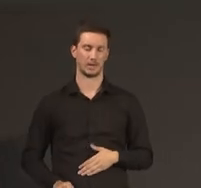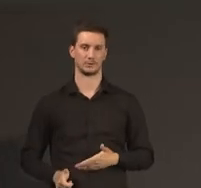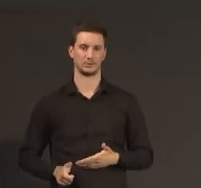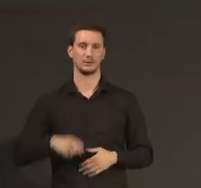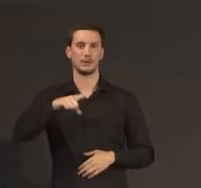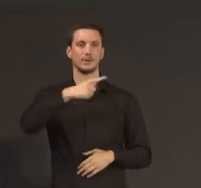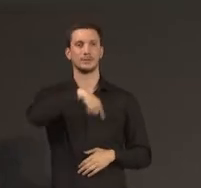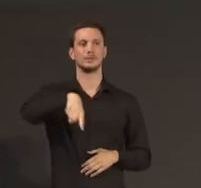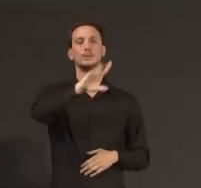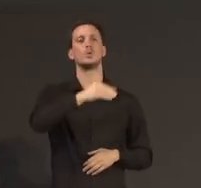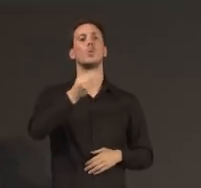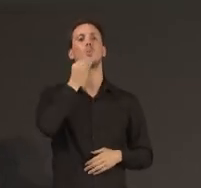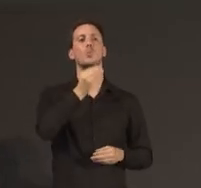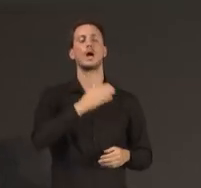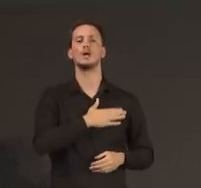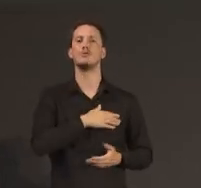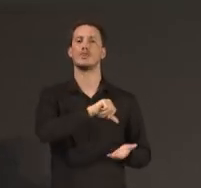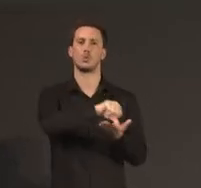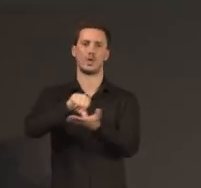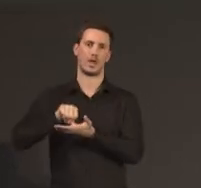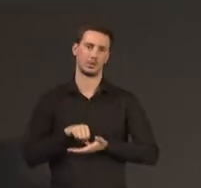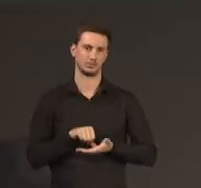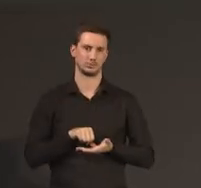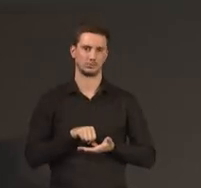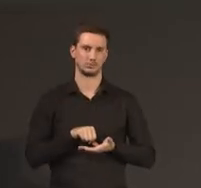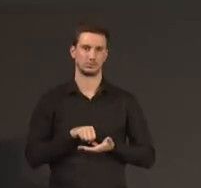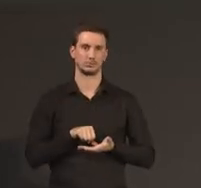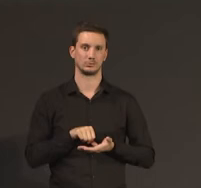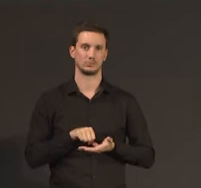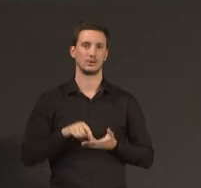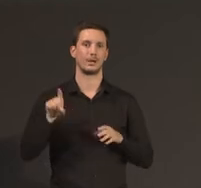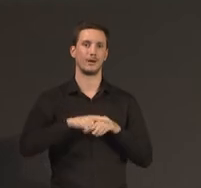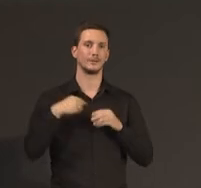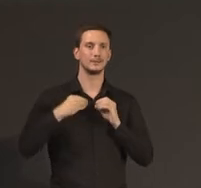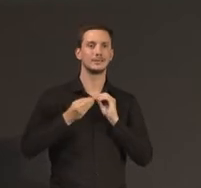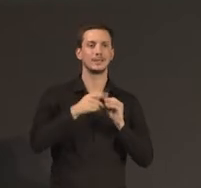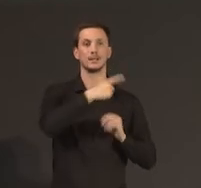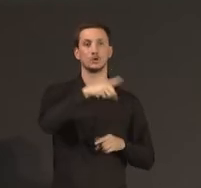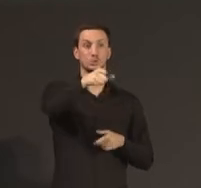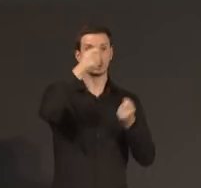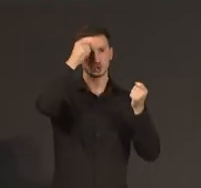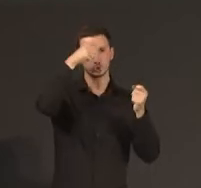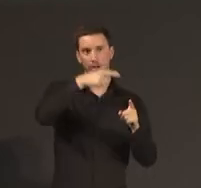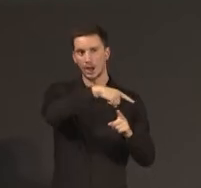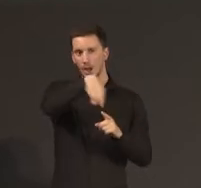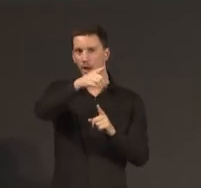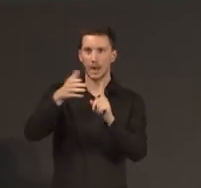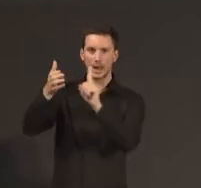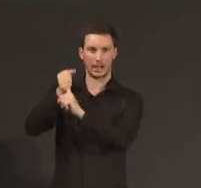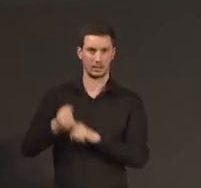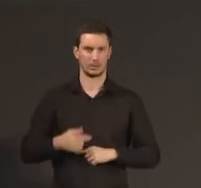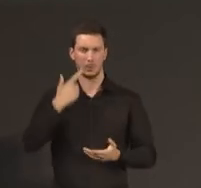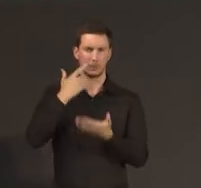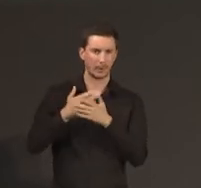sobretot sigueu bons i bones ciutadanes, que perseguiu, com ens ha explicat la Mercè, el vostre somni, que risqueu,